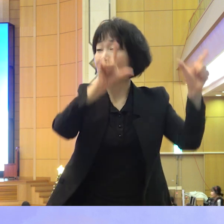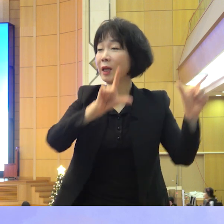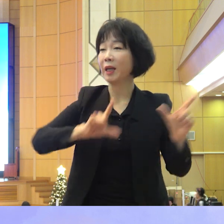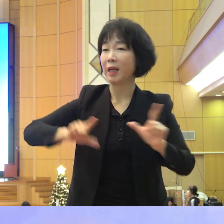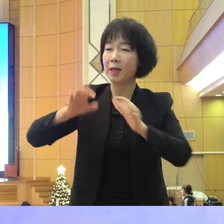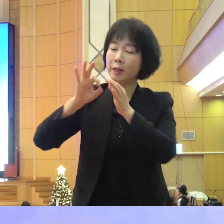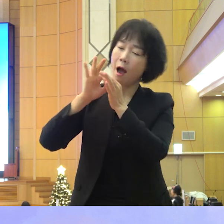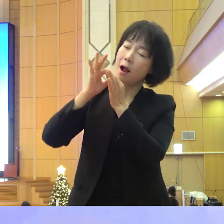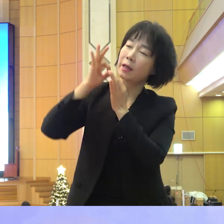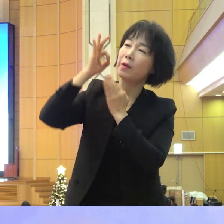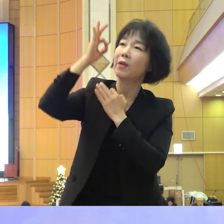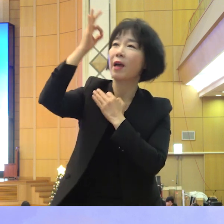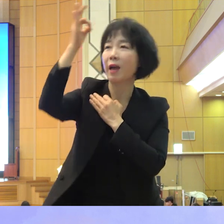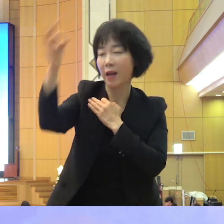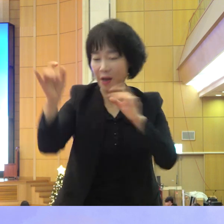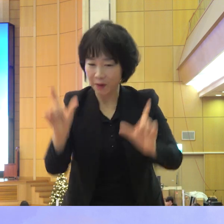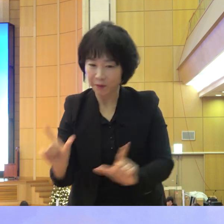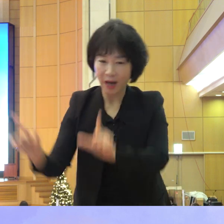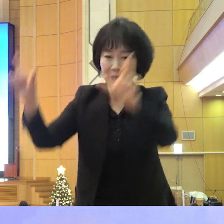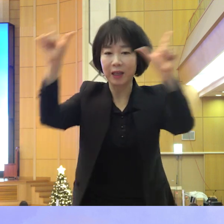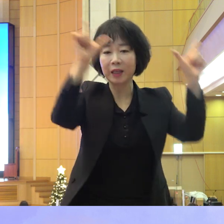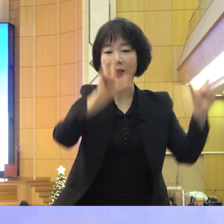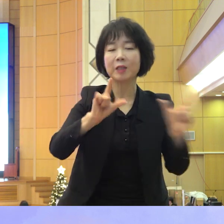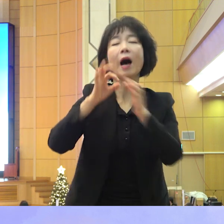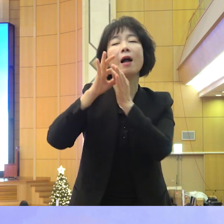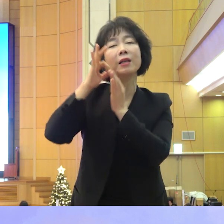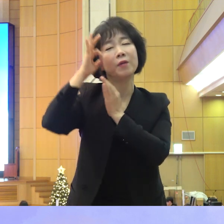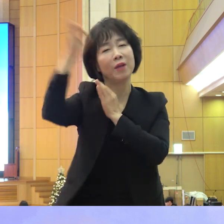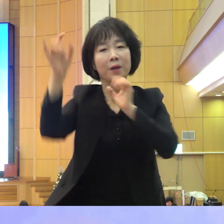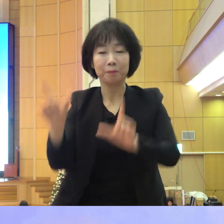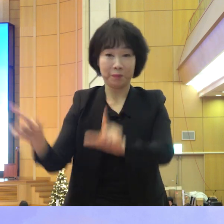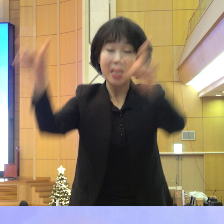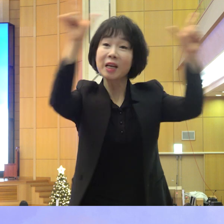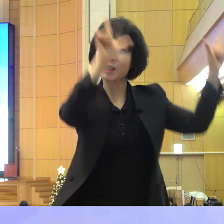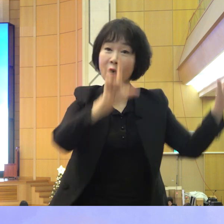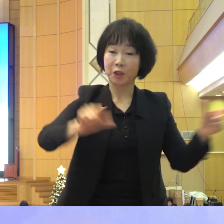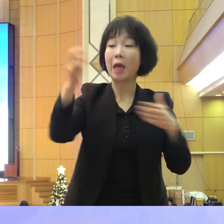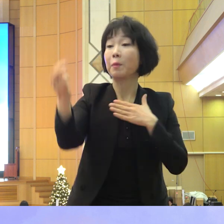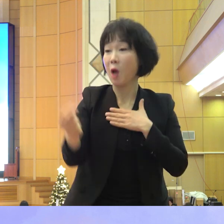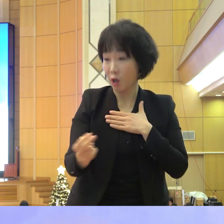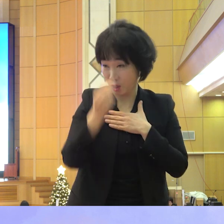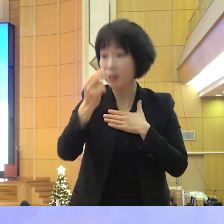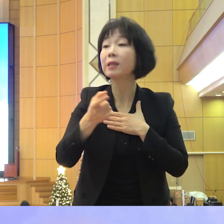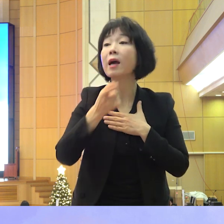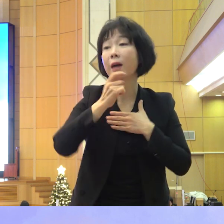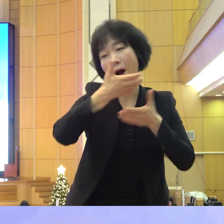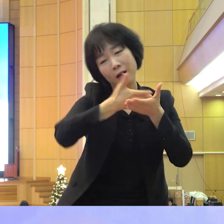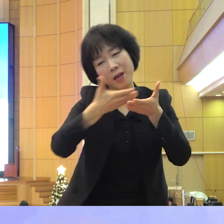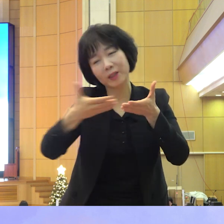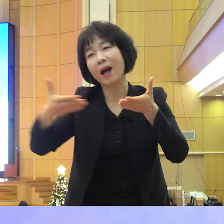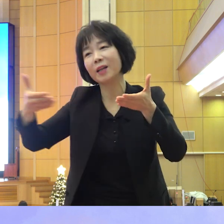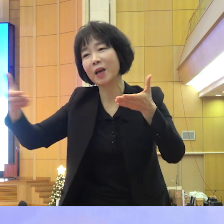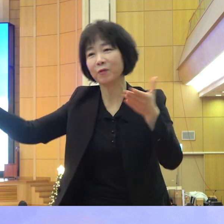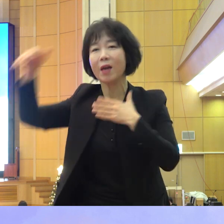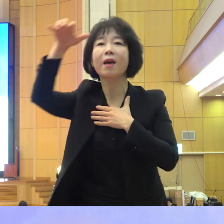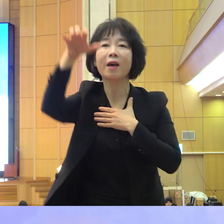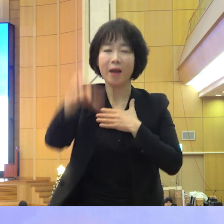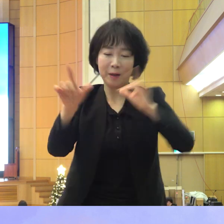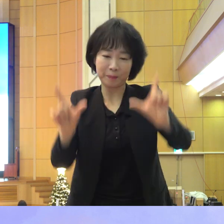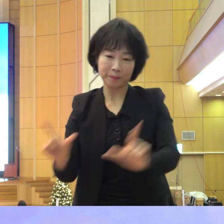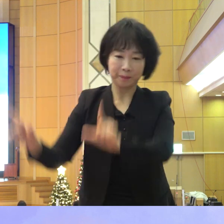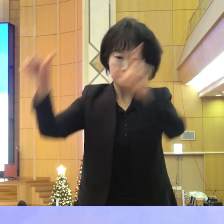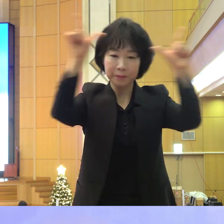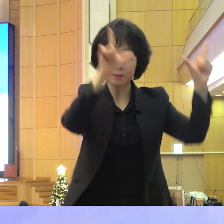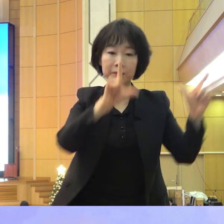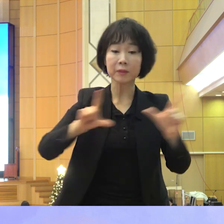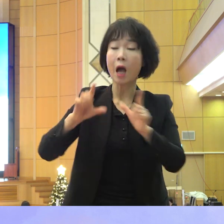살겠네. 길이 살겠네, 나 길이 살겠네. 저 찬양합니다. 길이